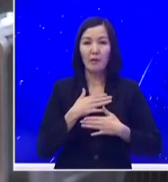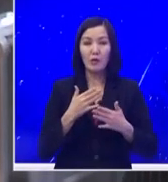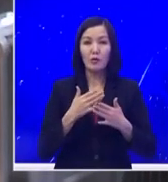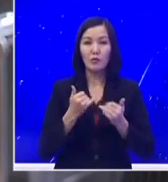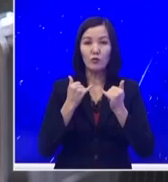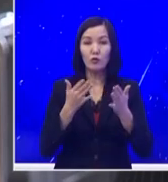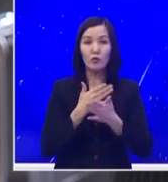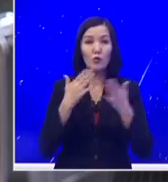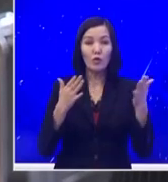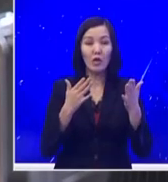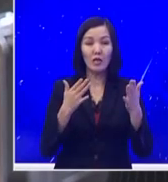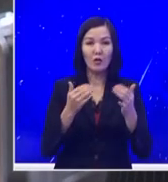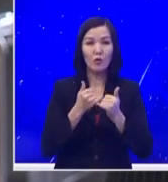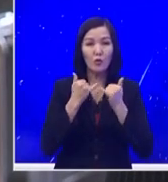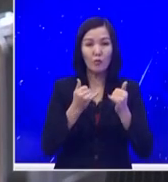үлкен құрмет.